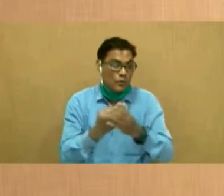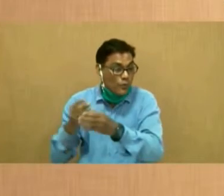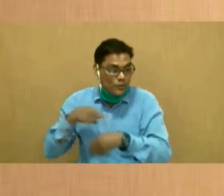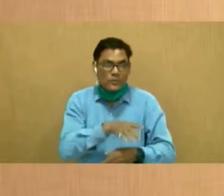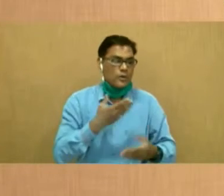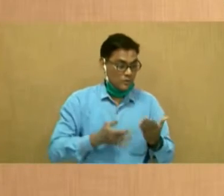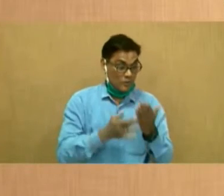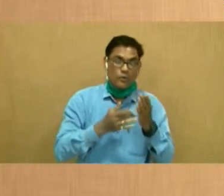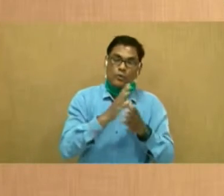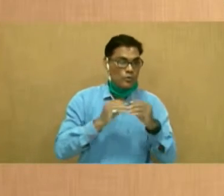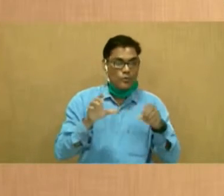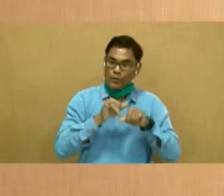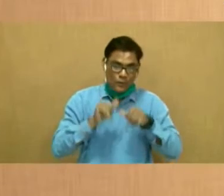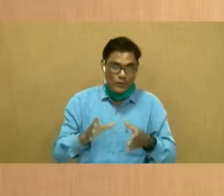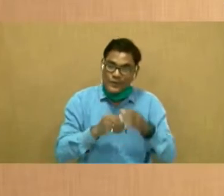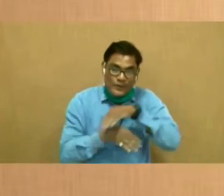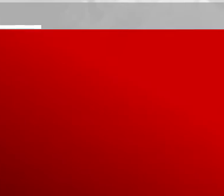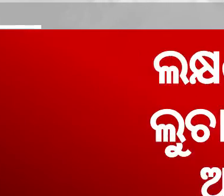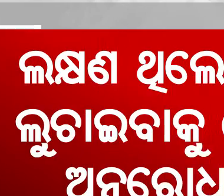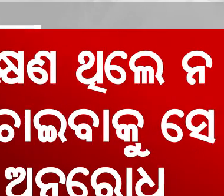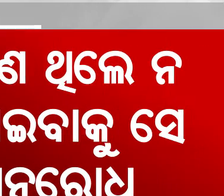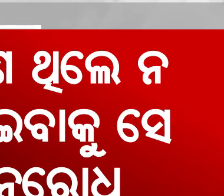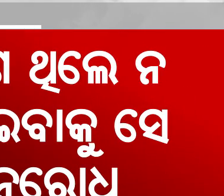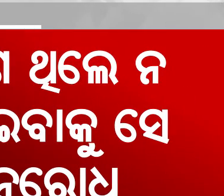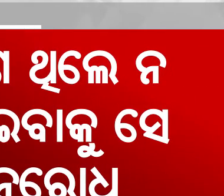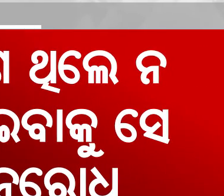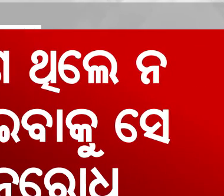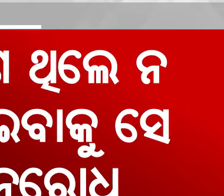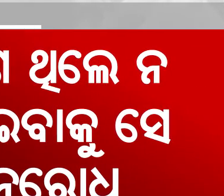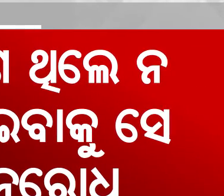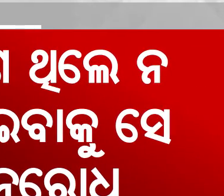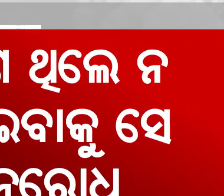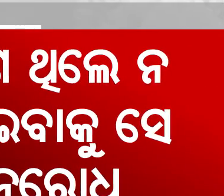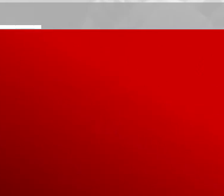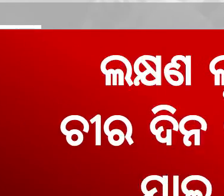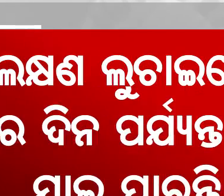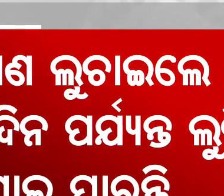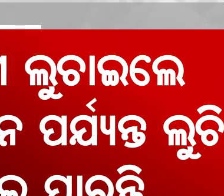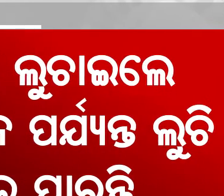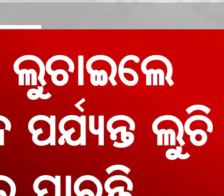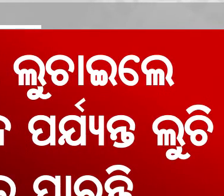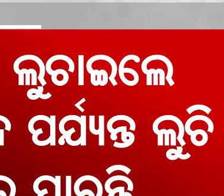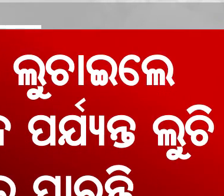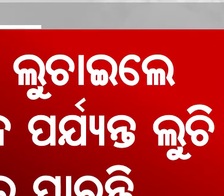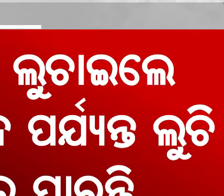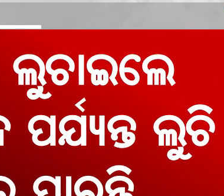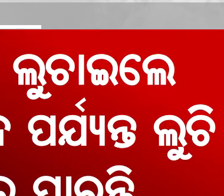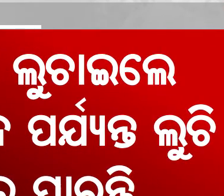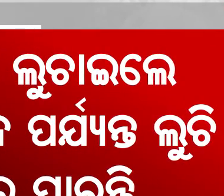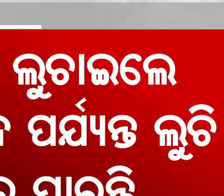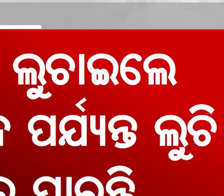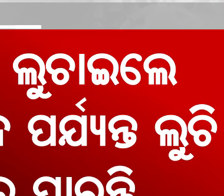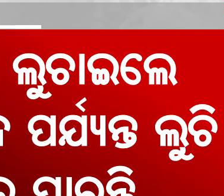ବାଗ୍‌ଚି। ସର୍ଭେ ସମୟରେ କୌଣସି ଲକ୍ଷଣ ଥିଲେ ନ ଲୁଚାଇବାକୁ ସେ ଅନୁରୋଧ କରିଛନ୍ତି। ଲକ୍ଷଣ ଲୁଚାଇଲେ